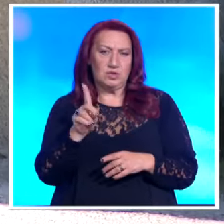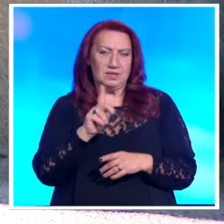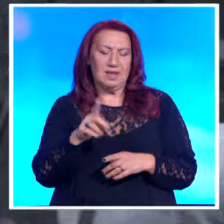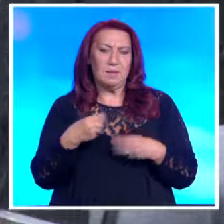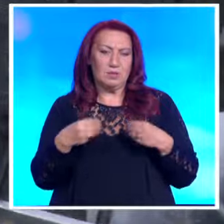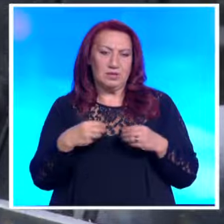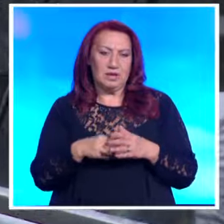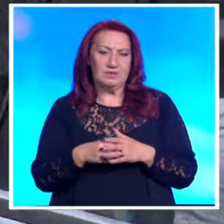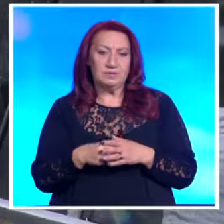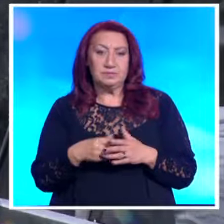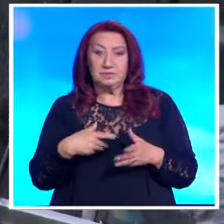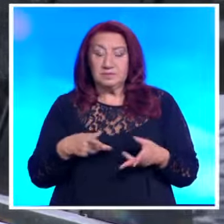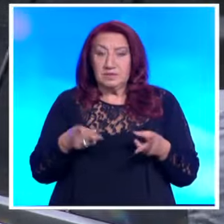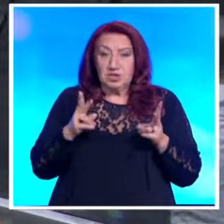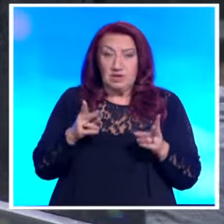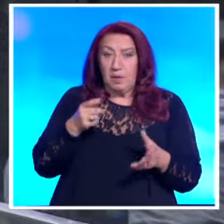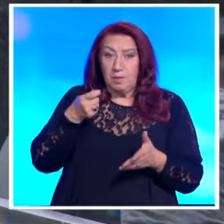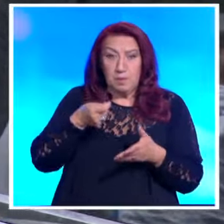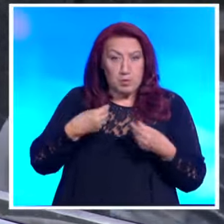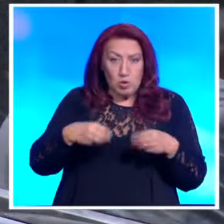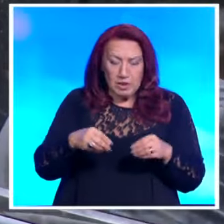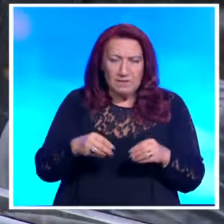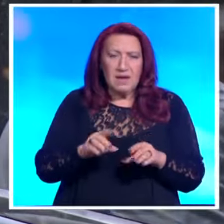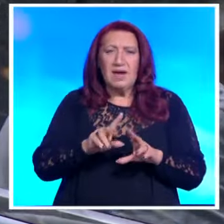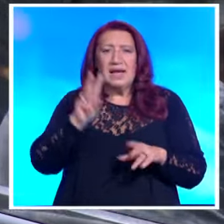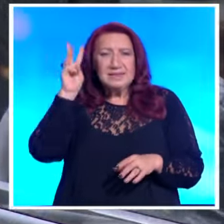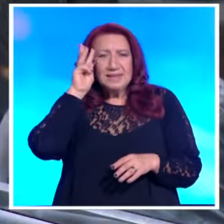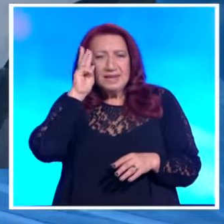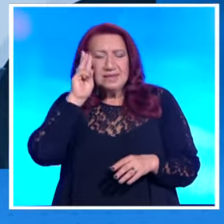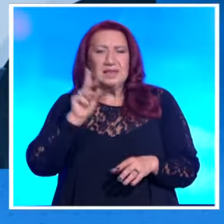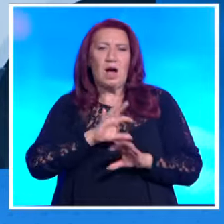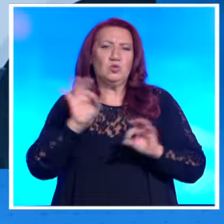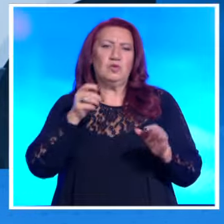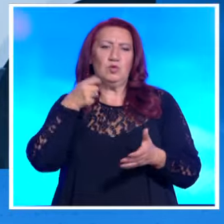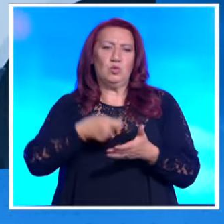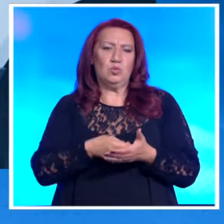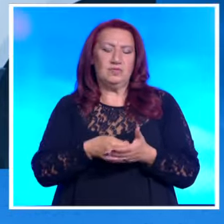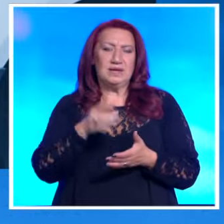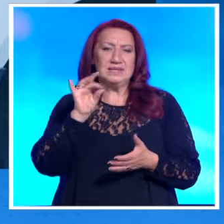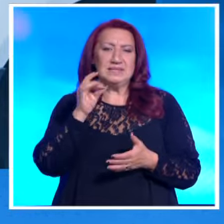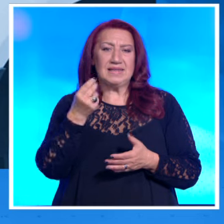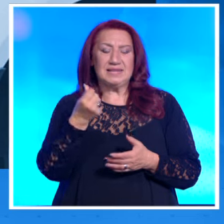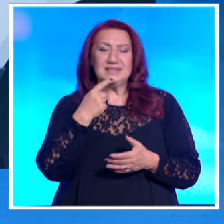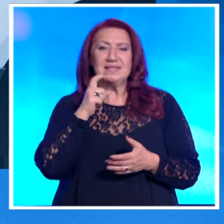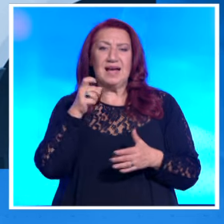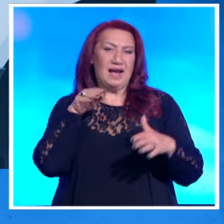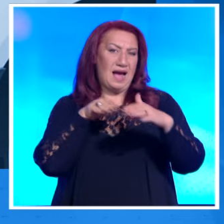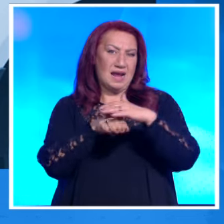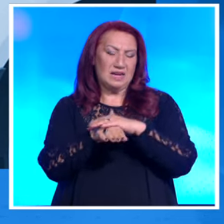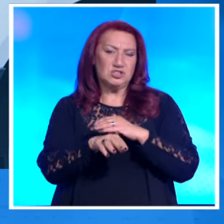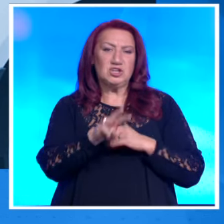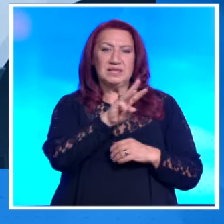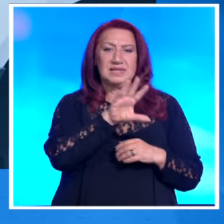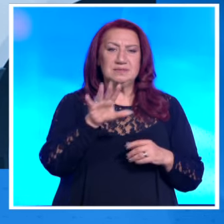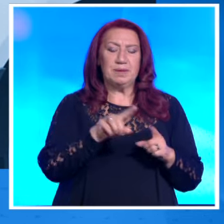бързи. Беше с някакъв друг апартамент и просто за 3 дена изчезна буквално. Средните цени на гаражите в столицата са между 35